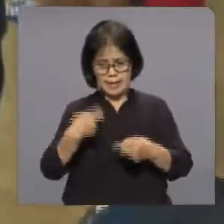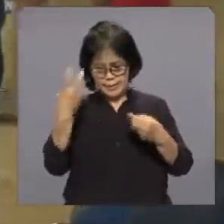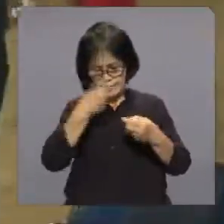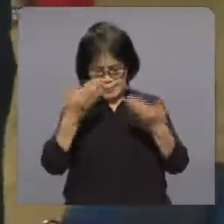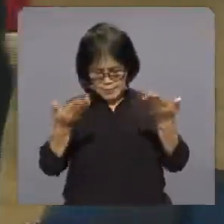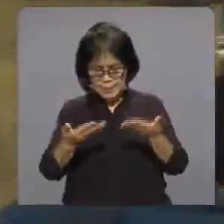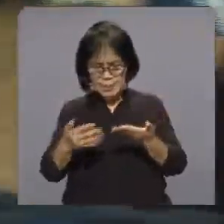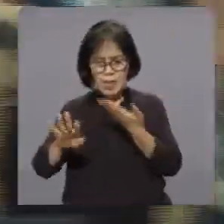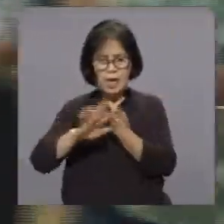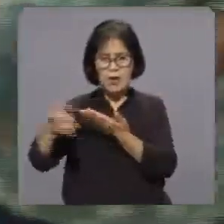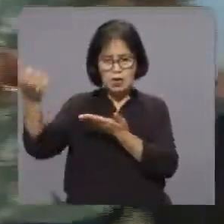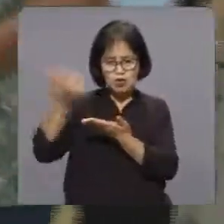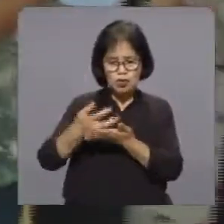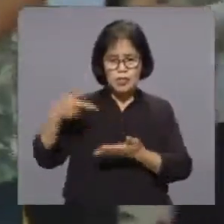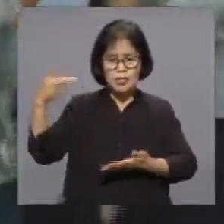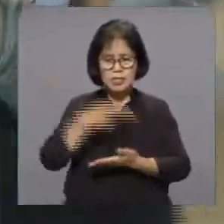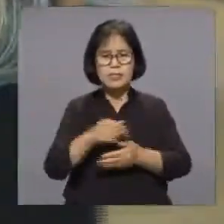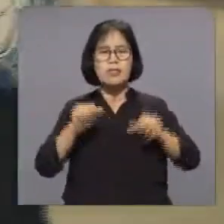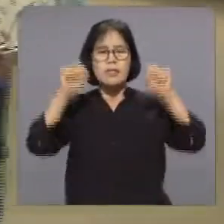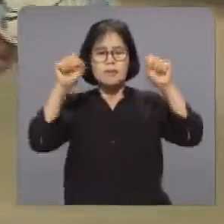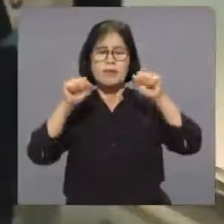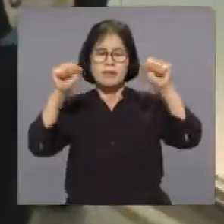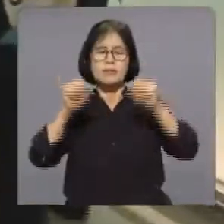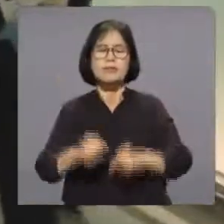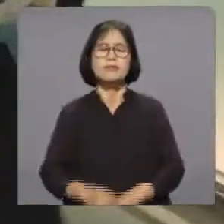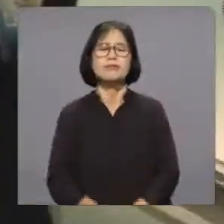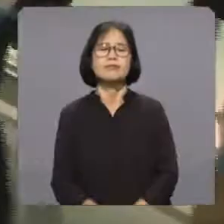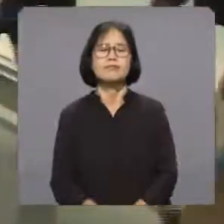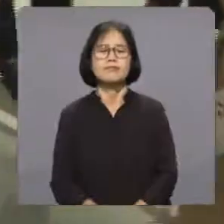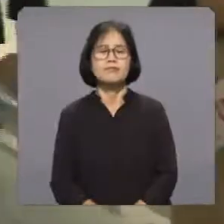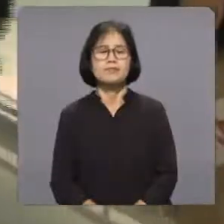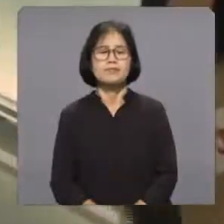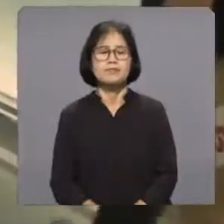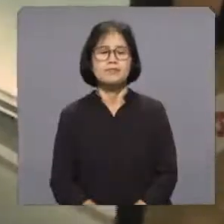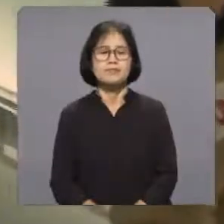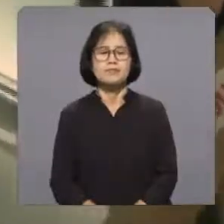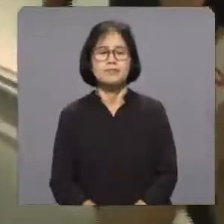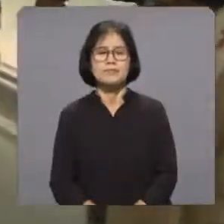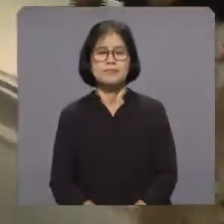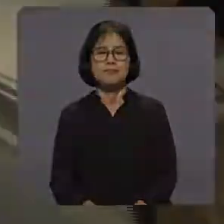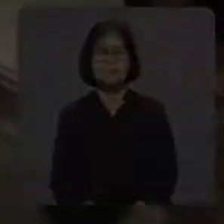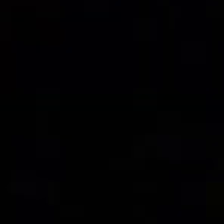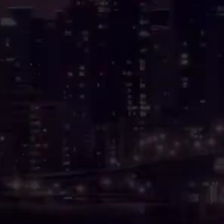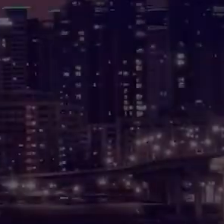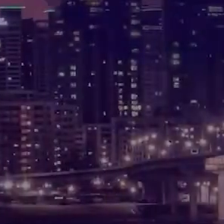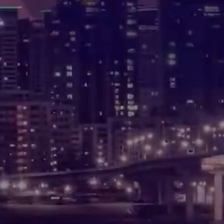해외 유입 마약류 근절 캠페인을 벌입니다. OBS 뉴스 백소민입니다.